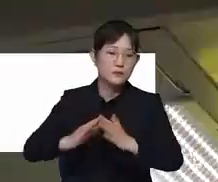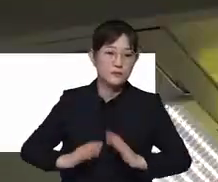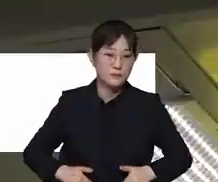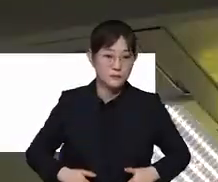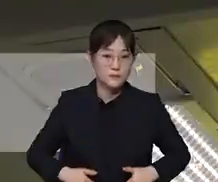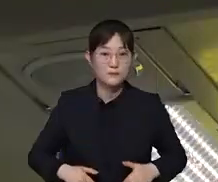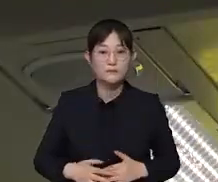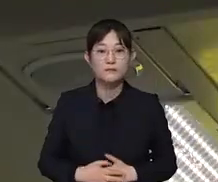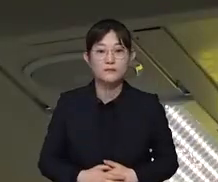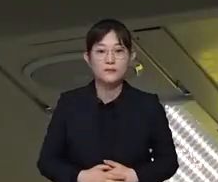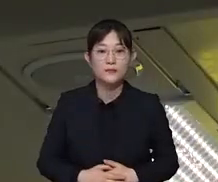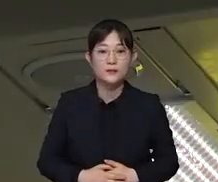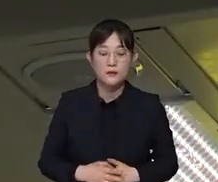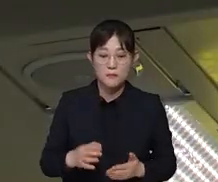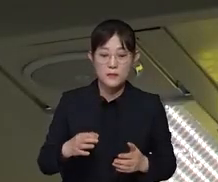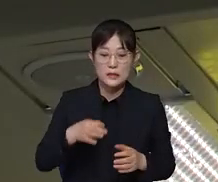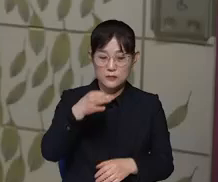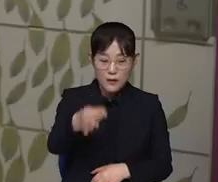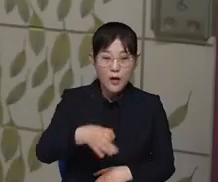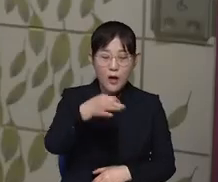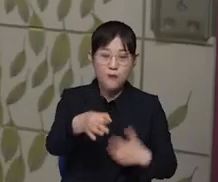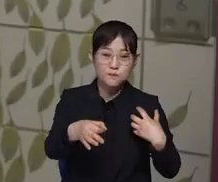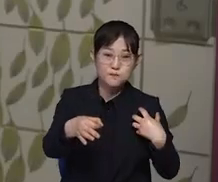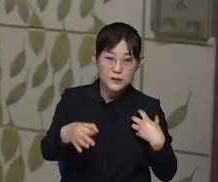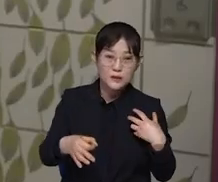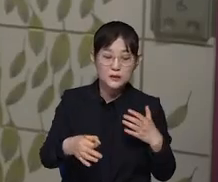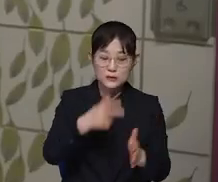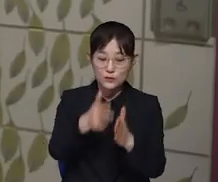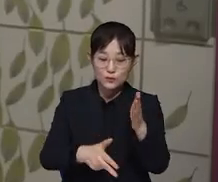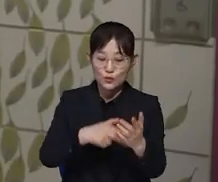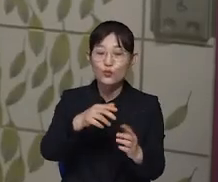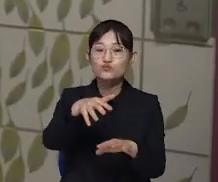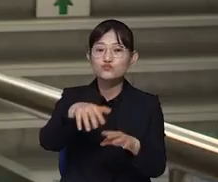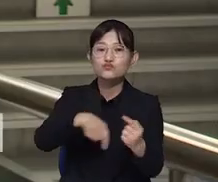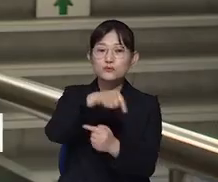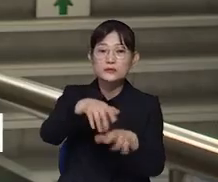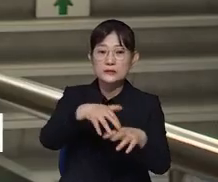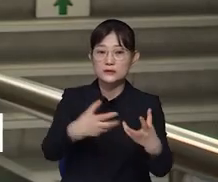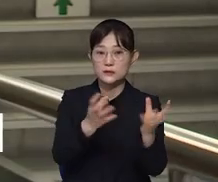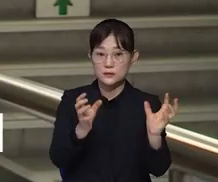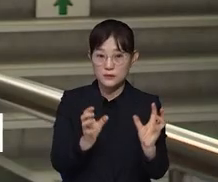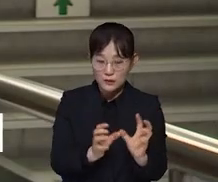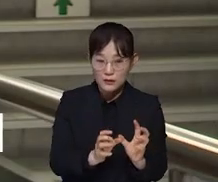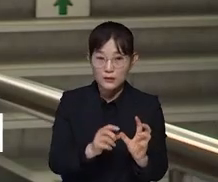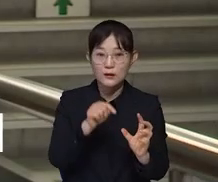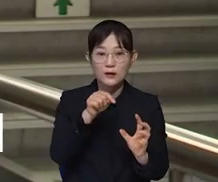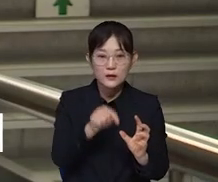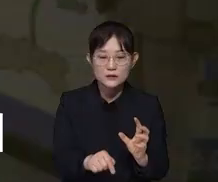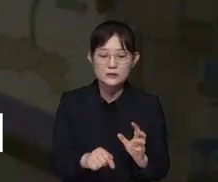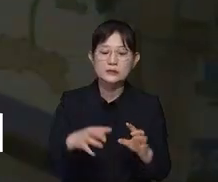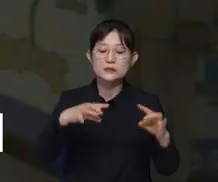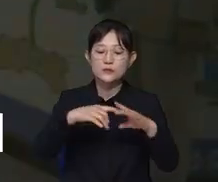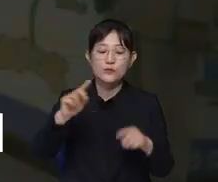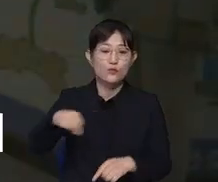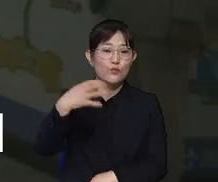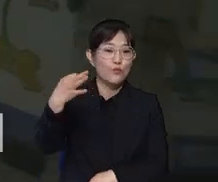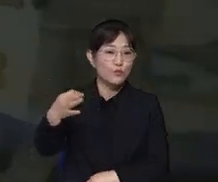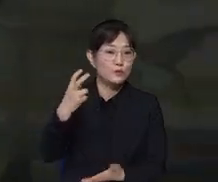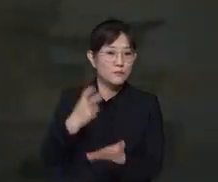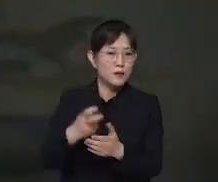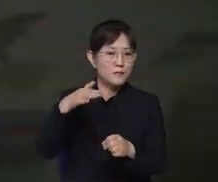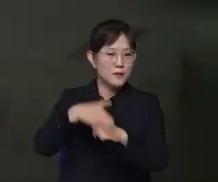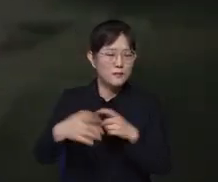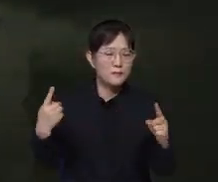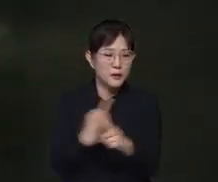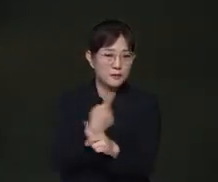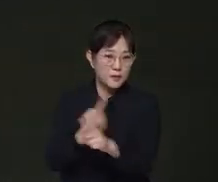생각합니다. 재정 부담이 갈수록 커지는 철도 운영기관의 공공성을 고려해 전기요금제 개선이 필요하다는 목소리가